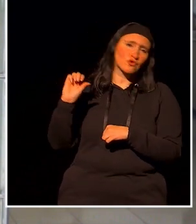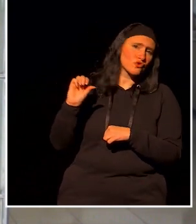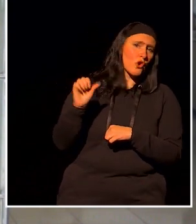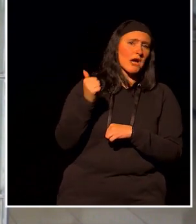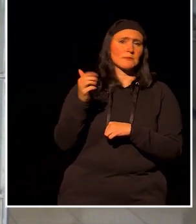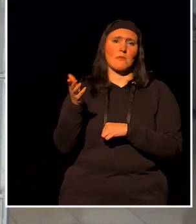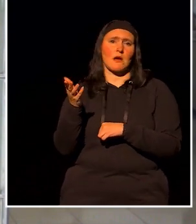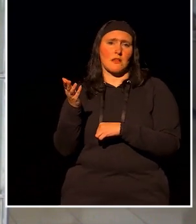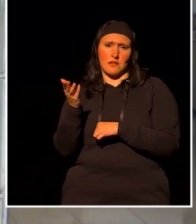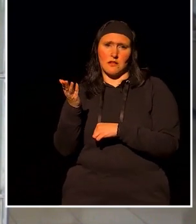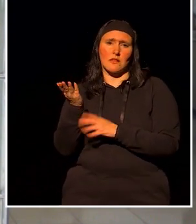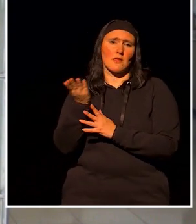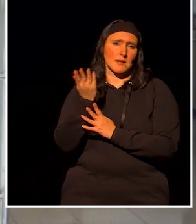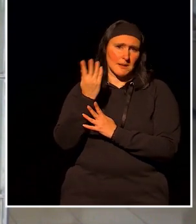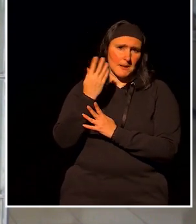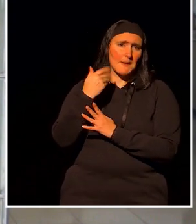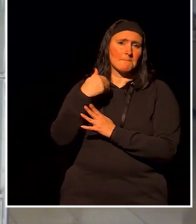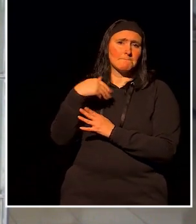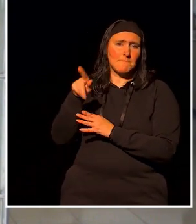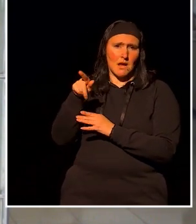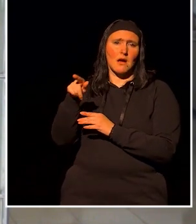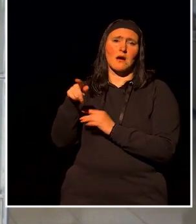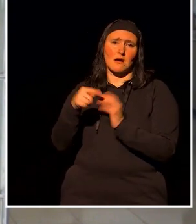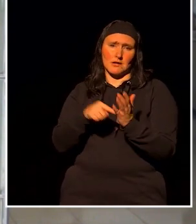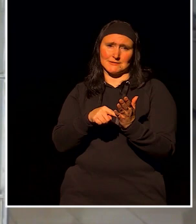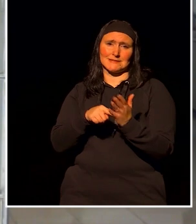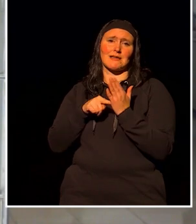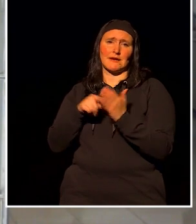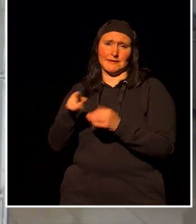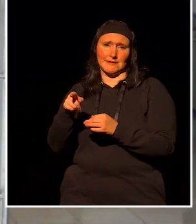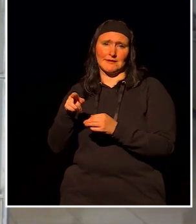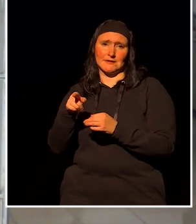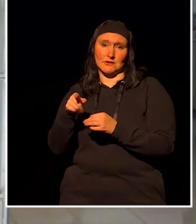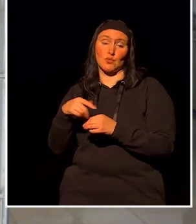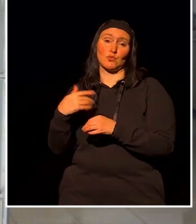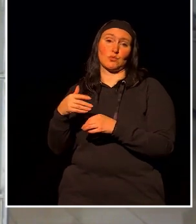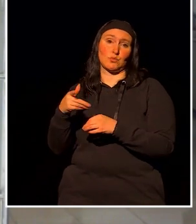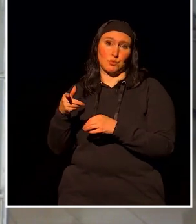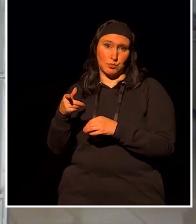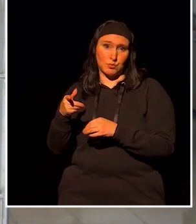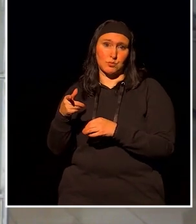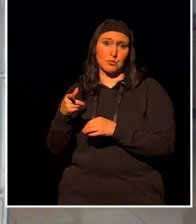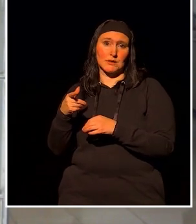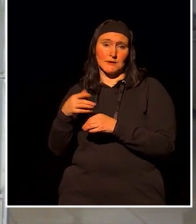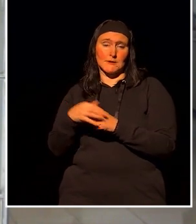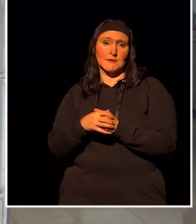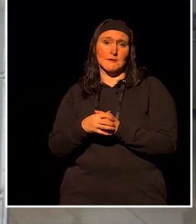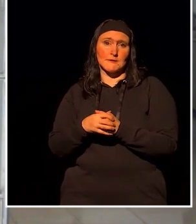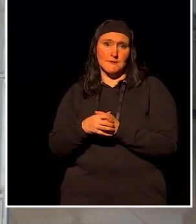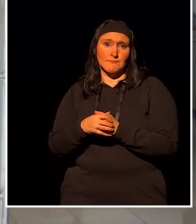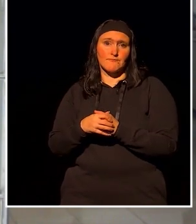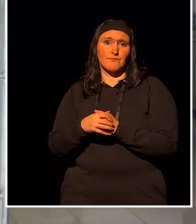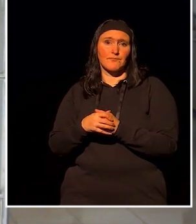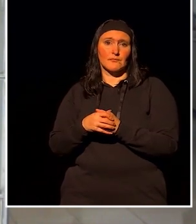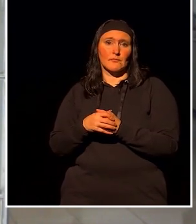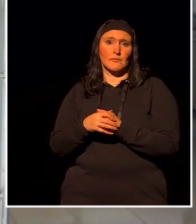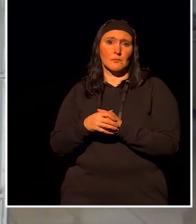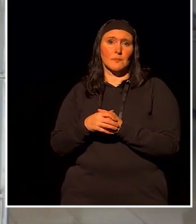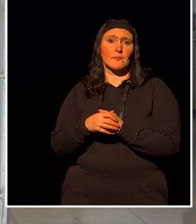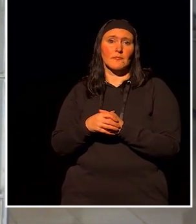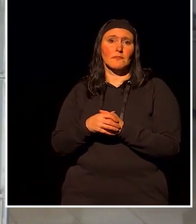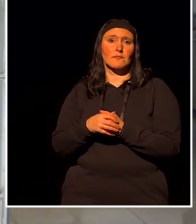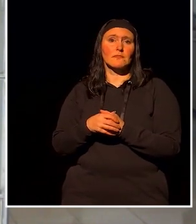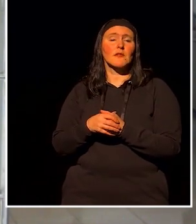Ausdruck bekommen. Es ist ja auch von der anderen Seite ganz klar auch so